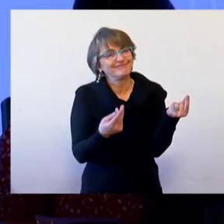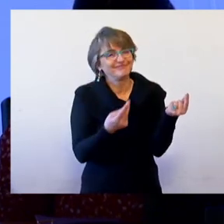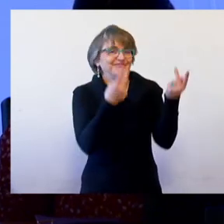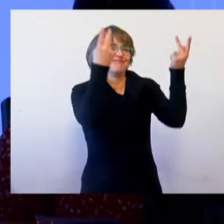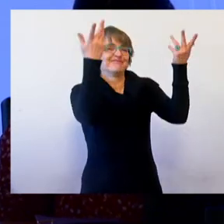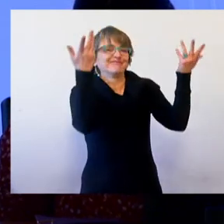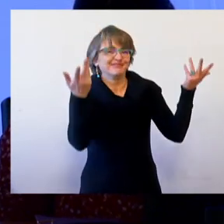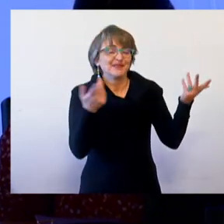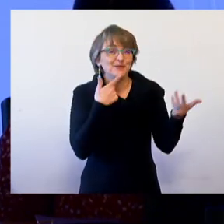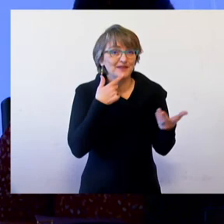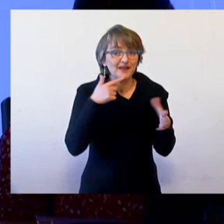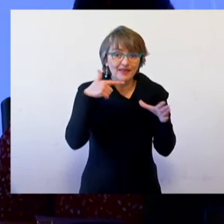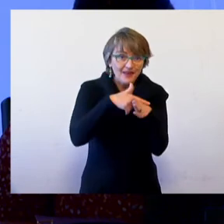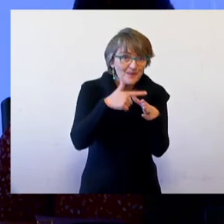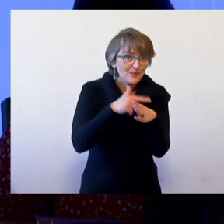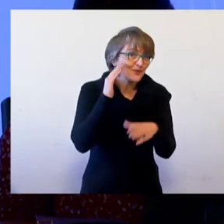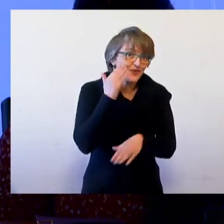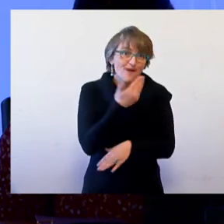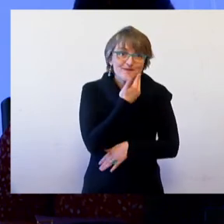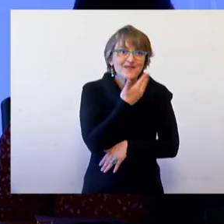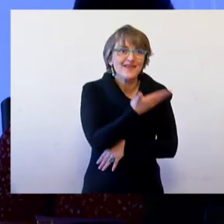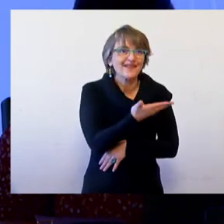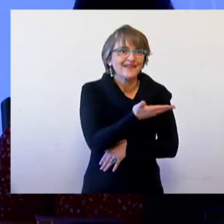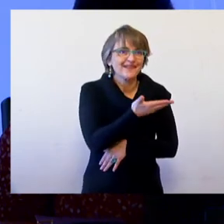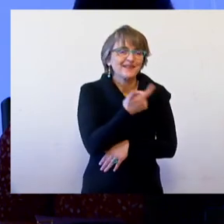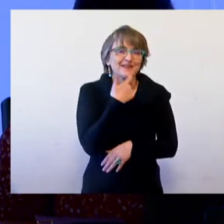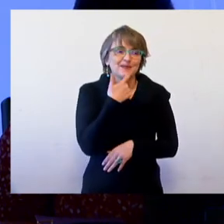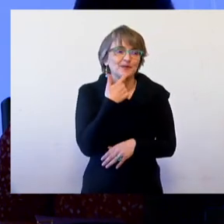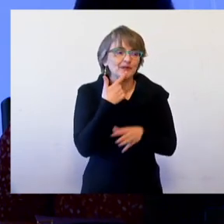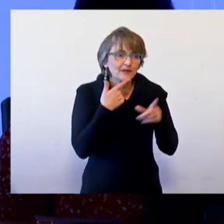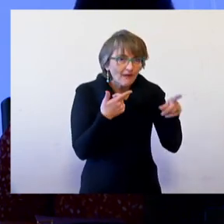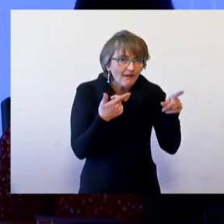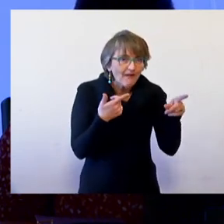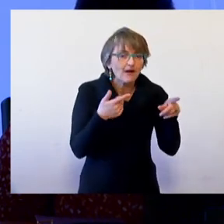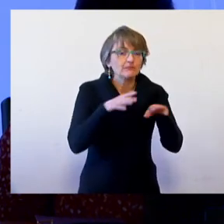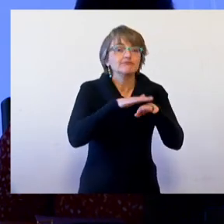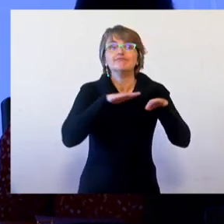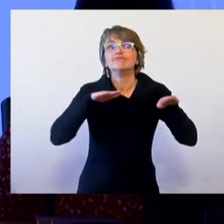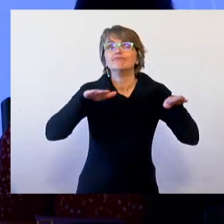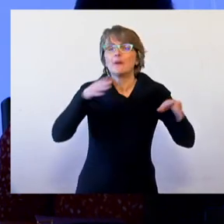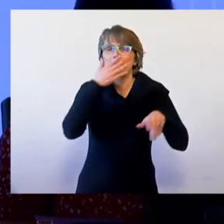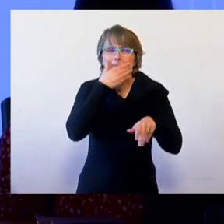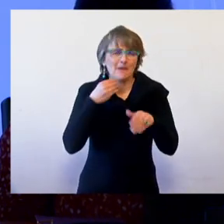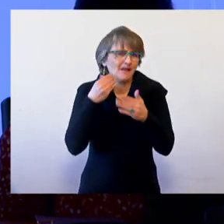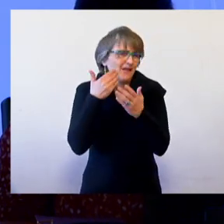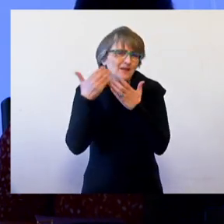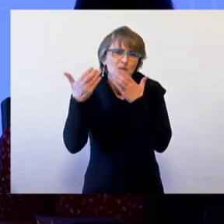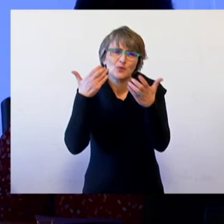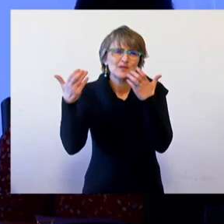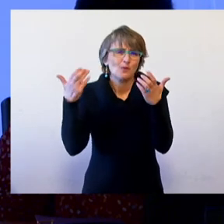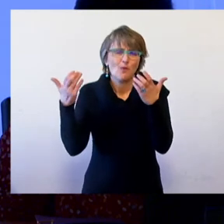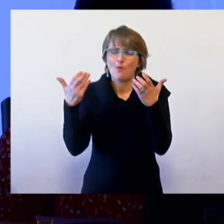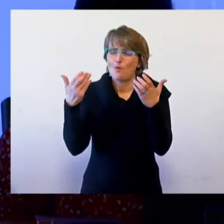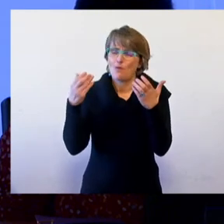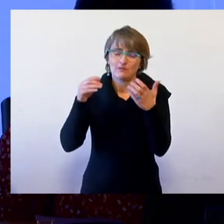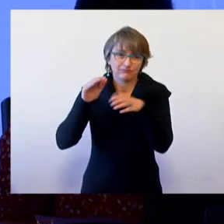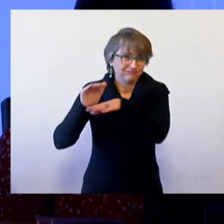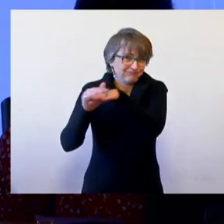début janvier, et ça vient rejoindre la très belle exposition que je vous invite tous à